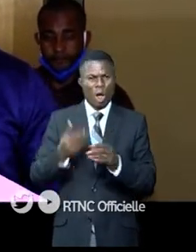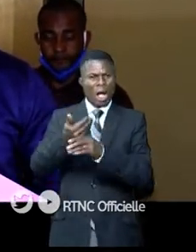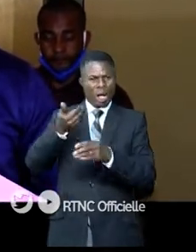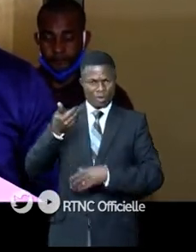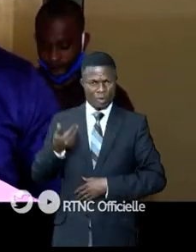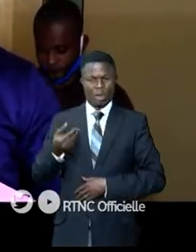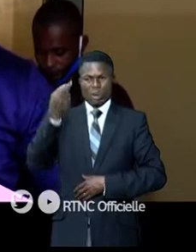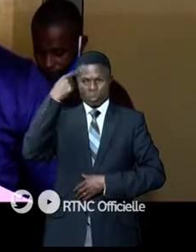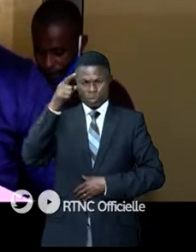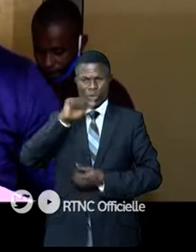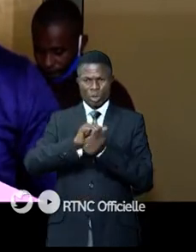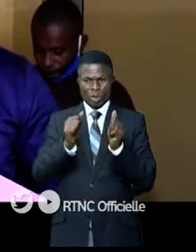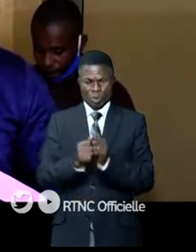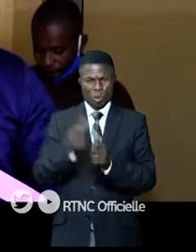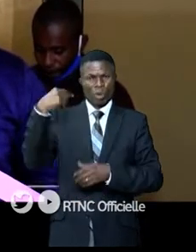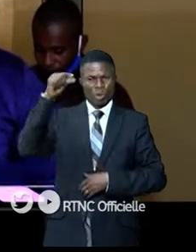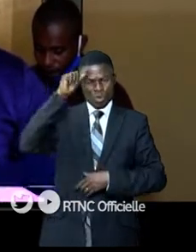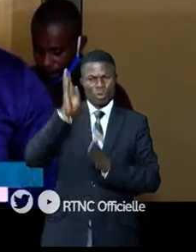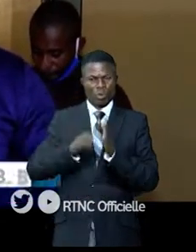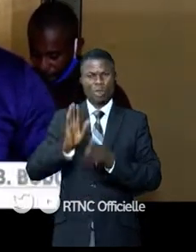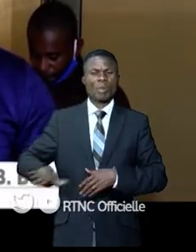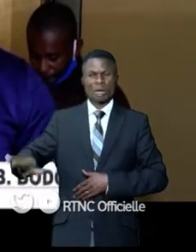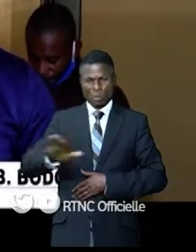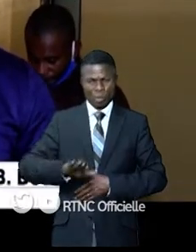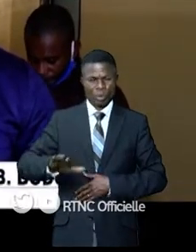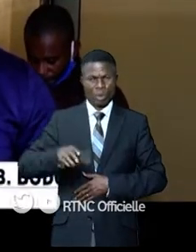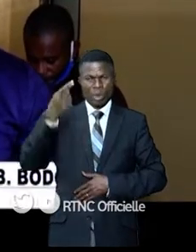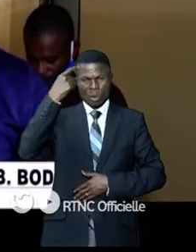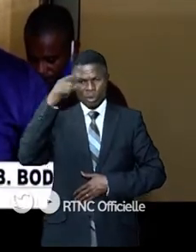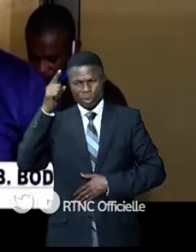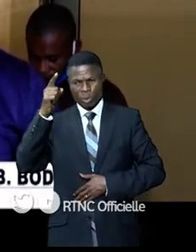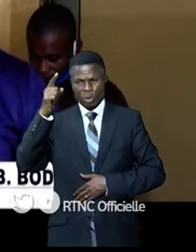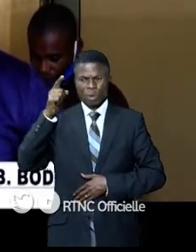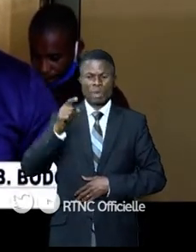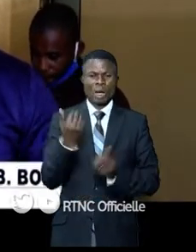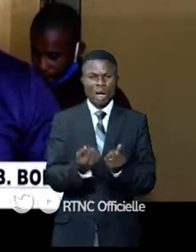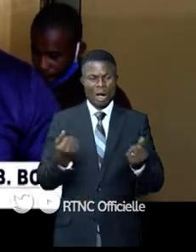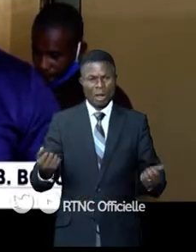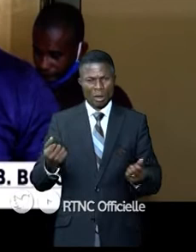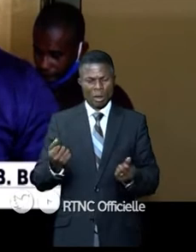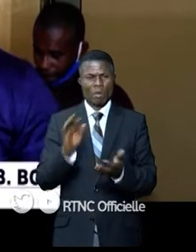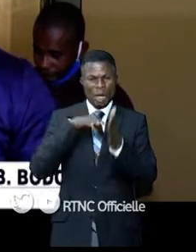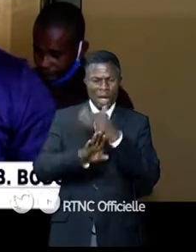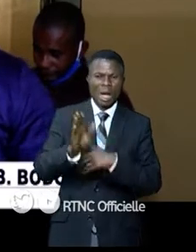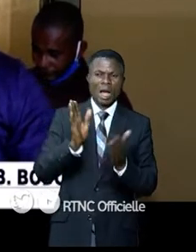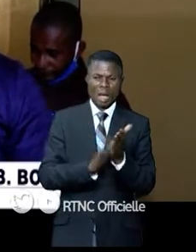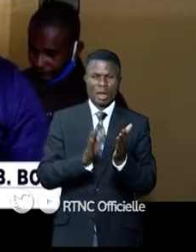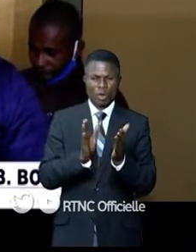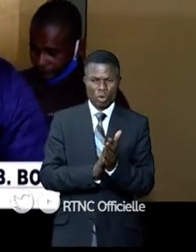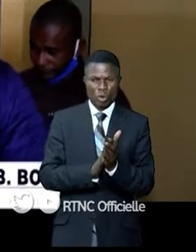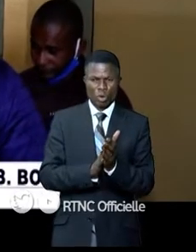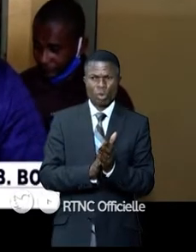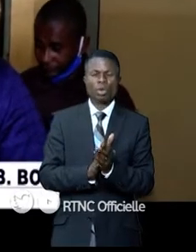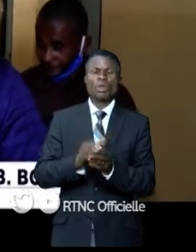prises par le gouvernement national pour que nos enfants qui vont reprendre leurs